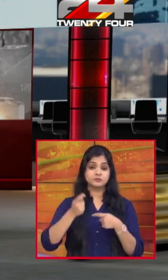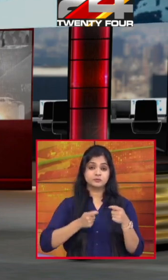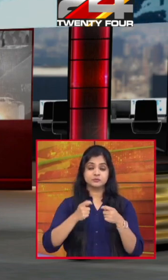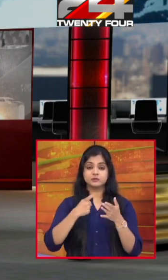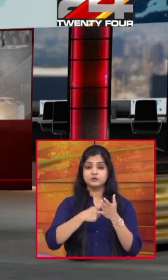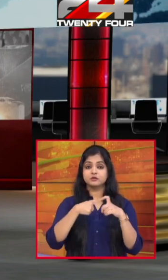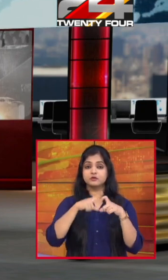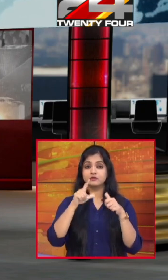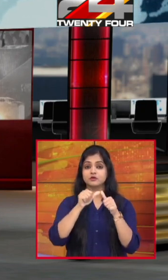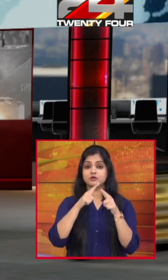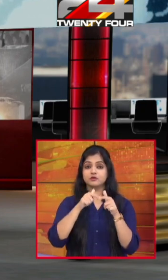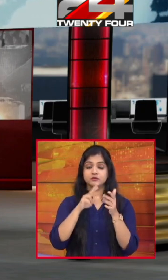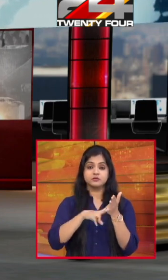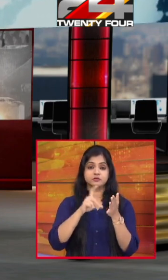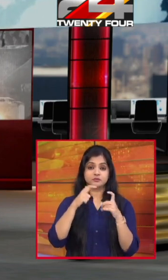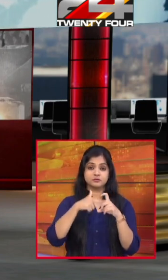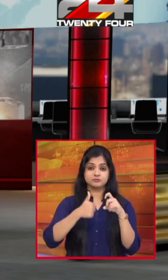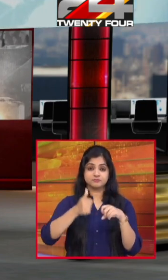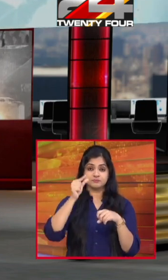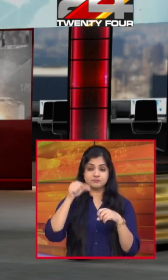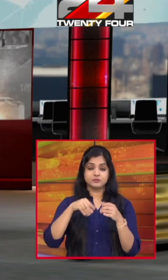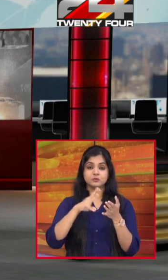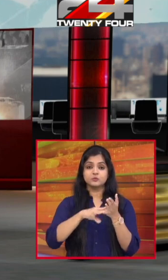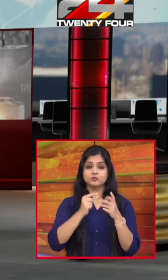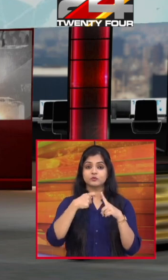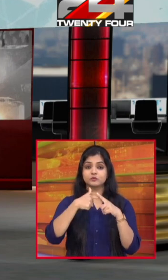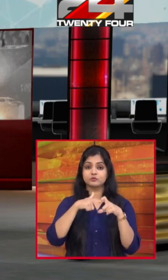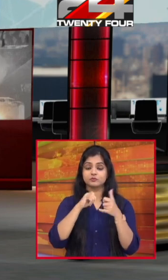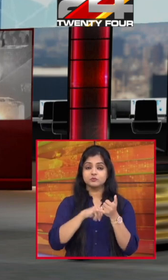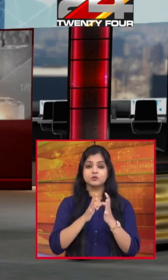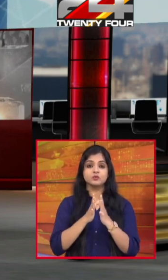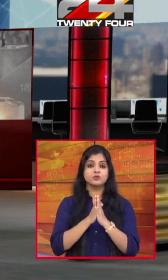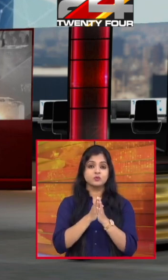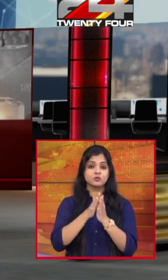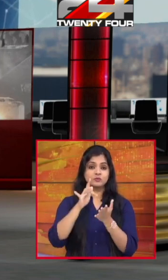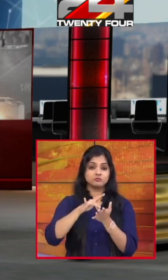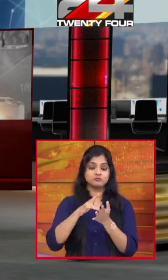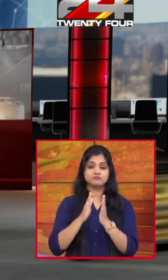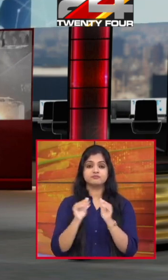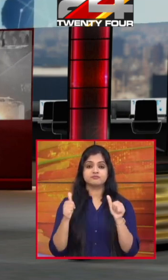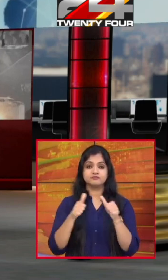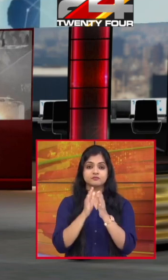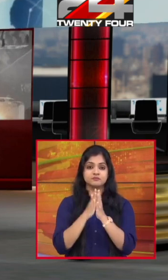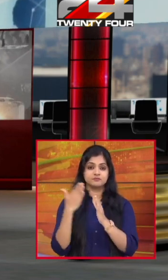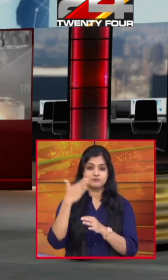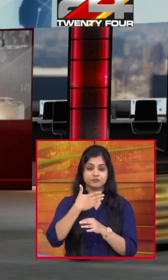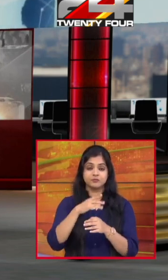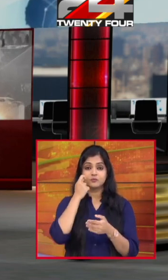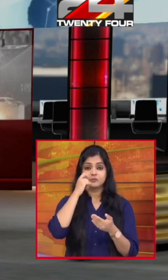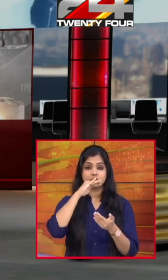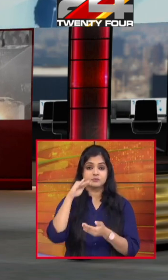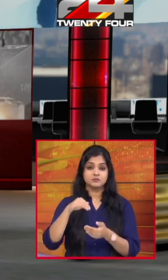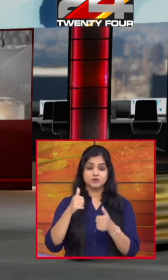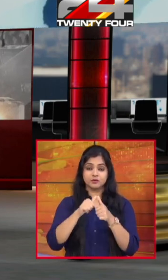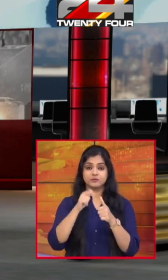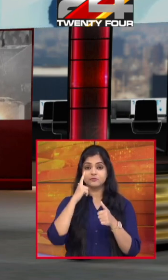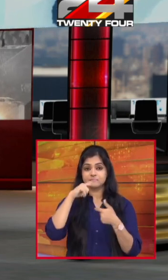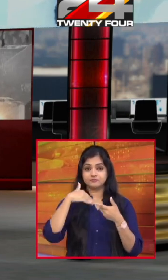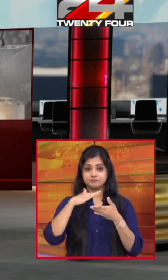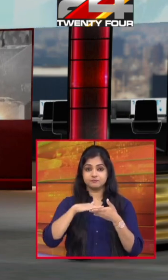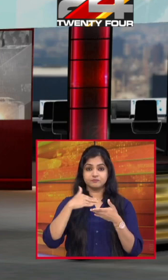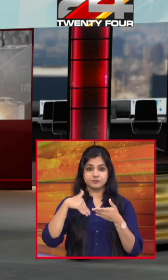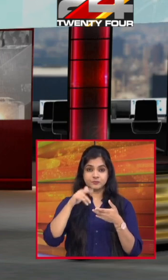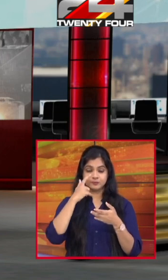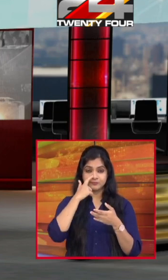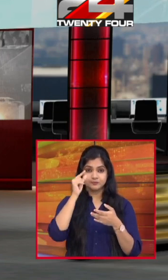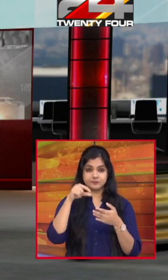വ്യവസായിയും റിലയൻസ് ഇൻഡസ്ട്രീസ് ചെയർമാനുമായ മുകേഷ് അംബാനി ഗുരുവായൂർ ക്ഷേത്രത്തിൽ ദർശനം നടത്തുന്നു. മകൻ ആനന്ദ് അംബാനിയുടെ പ്രതിശുദ്ധ വധു